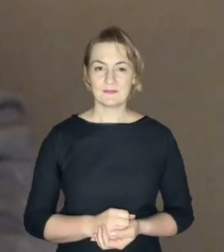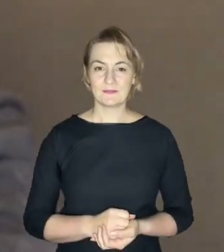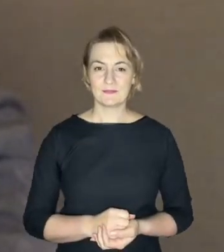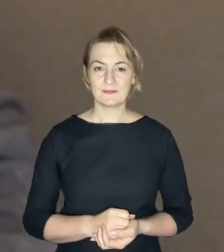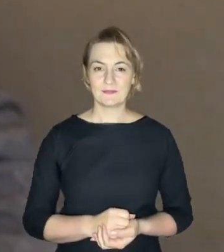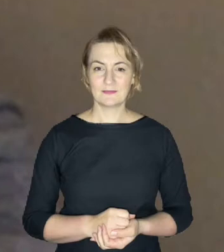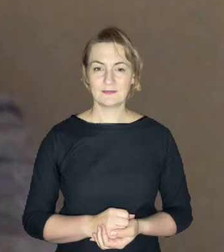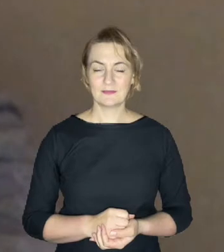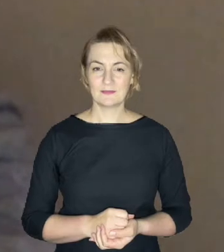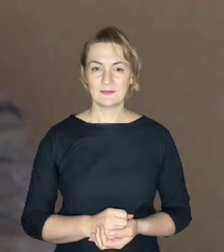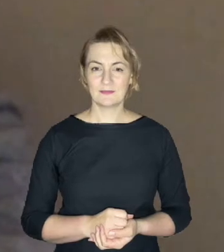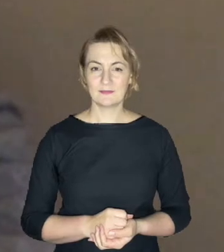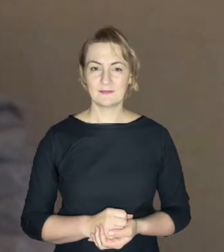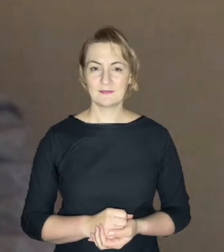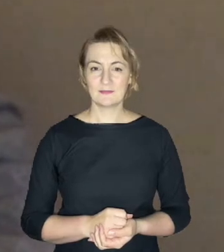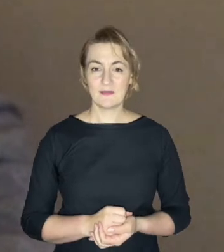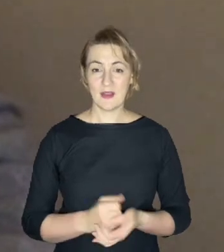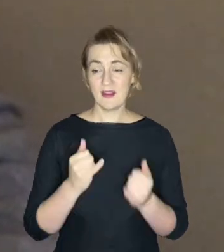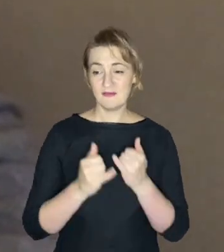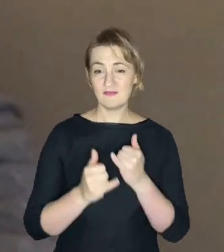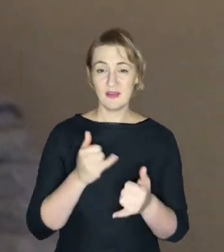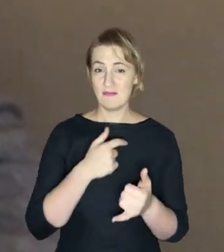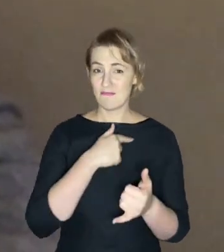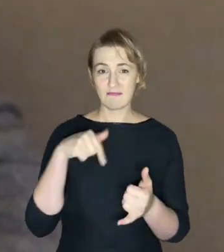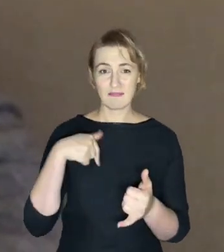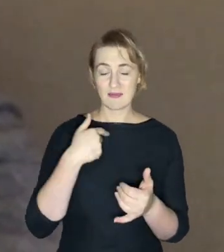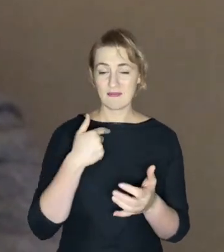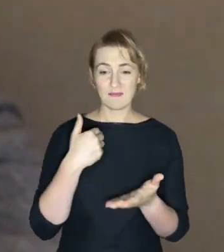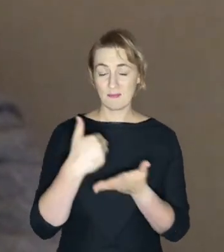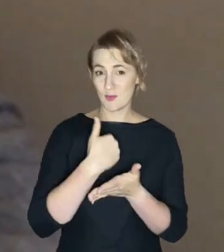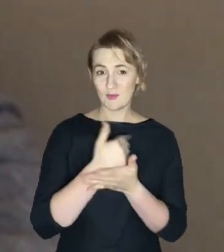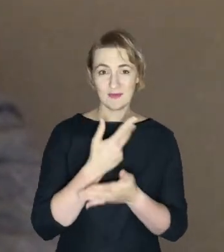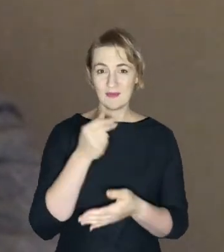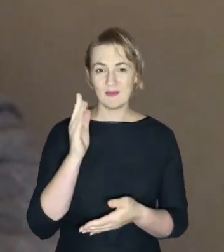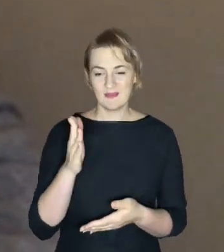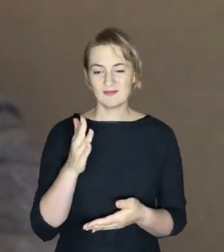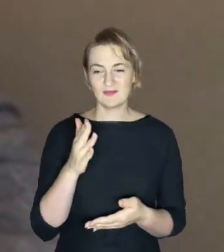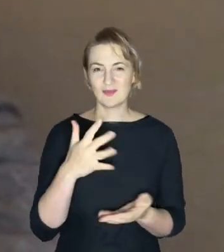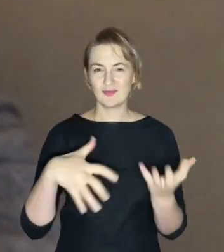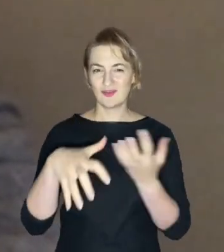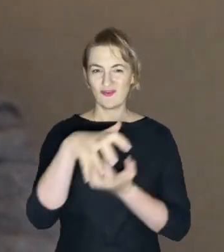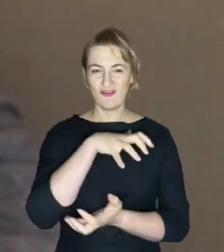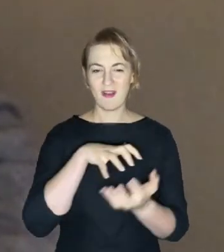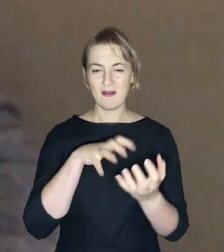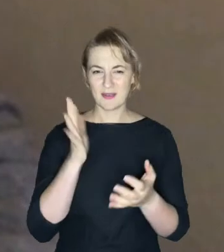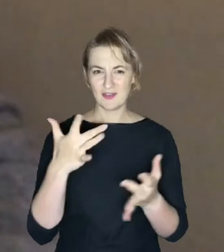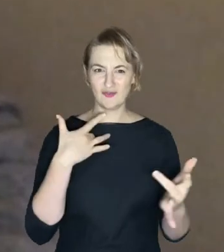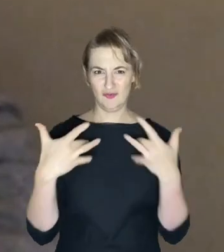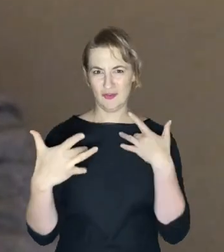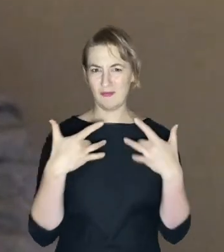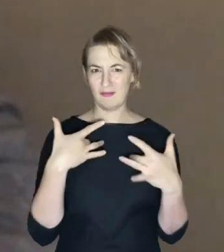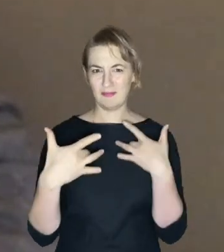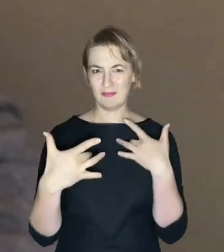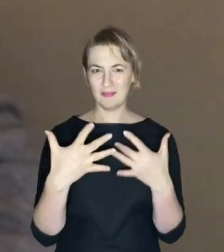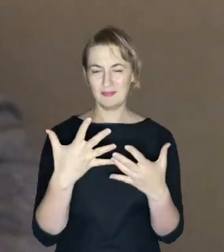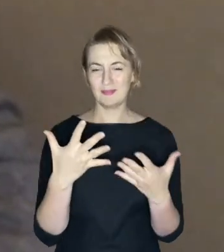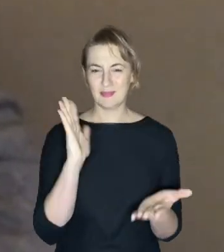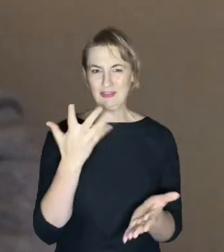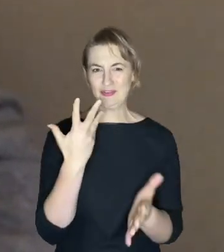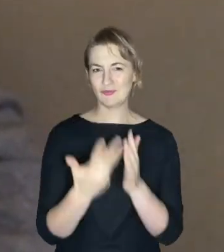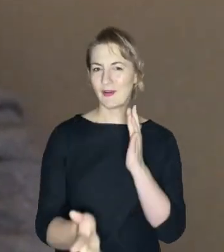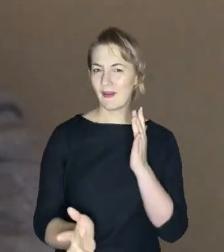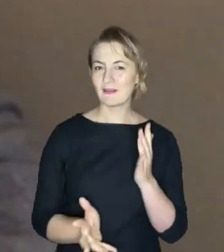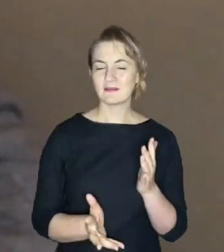to świat musi ucierpieć, bo żyjemy po omacku, żyjemy, można powiedzieć,